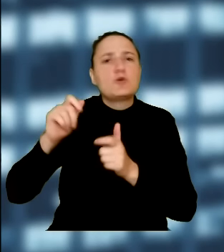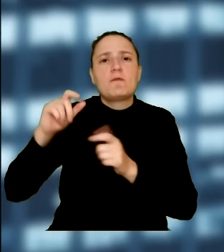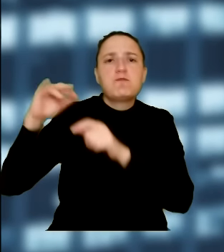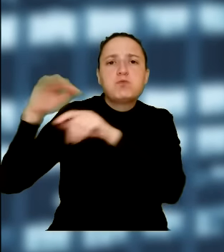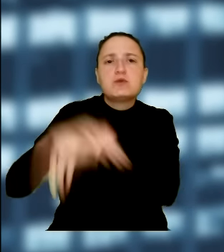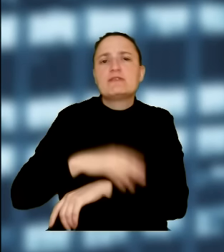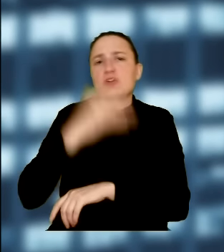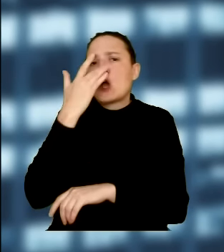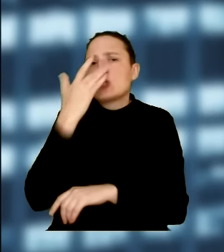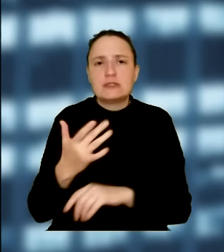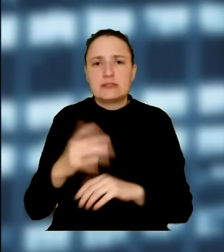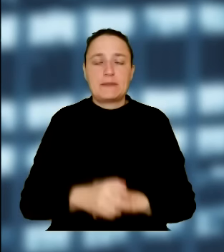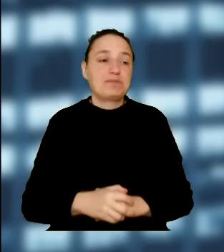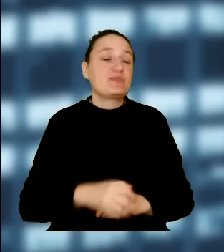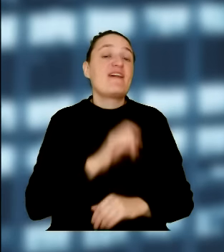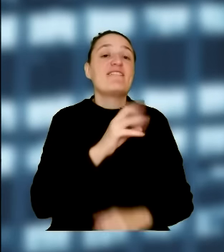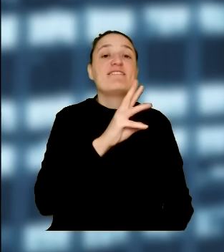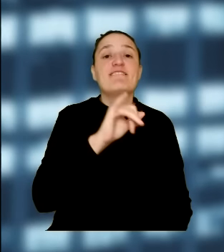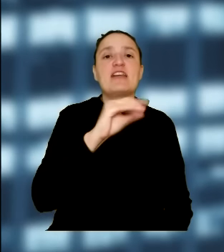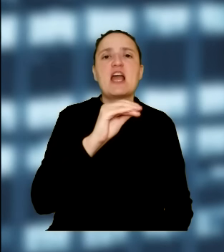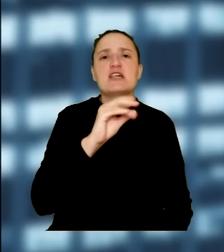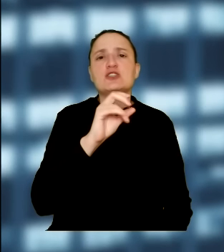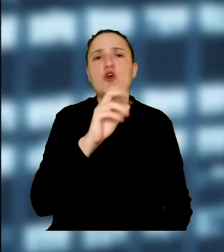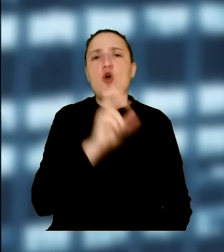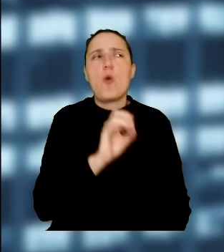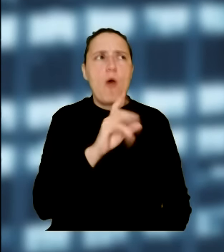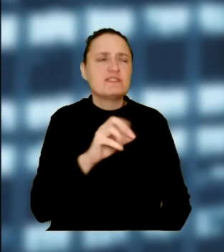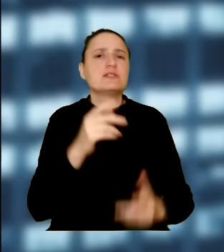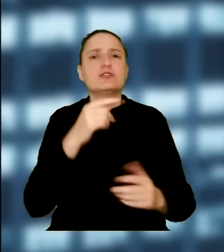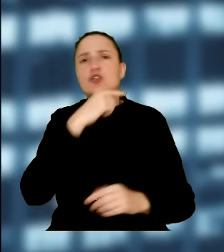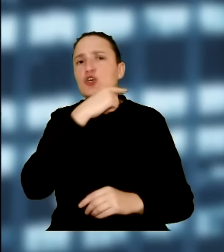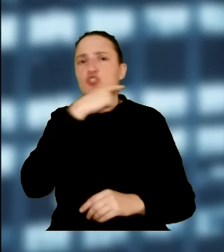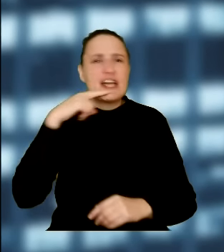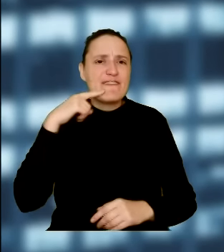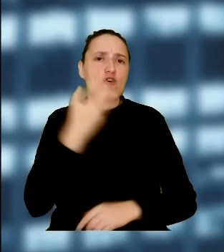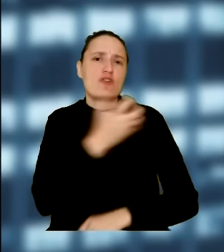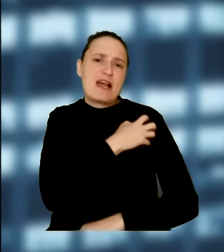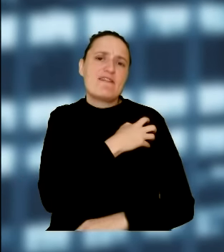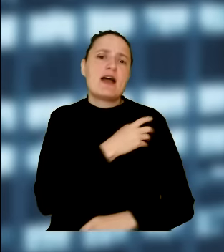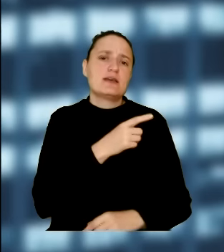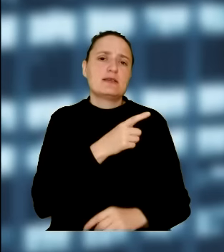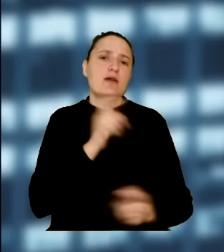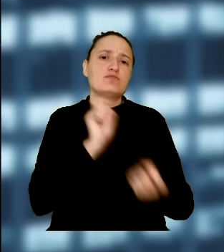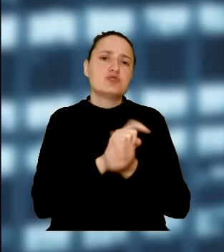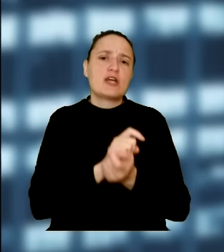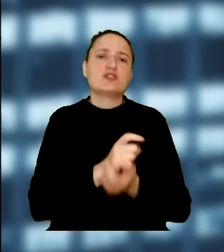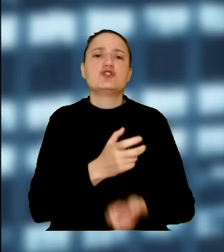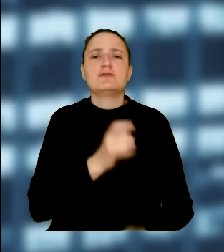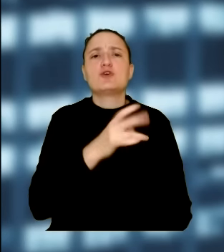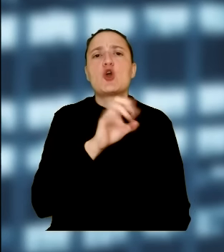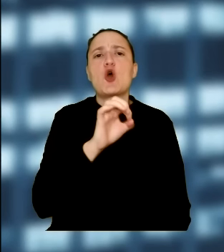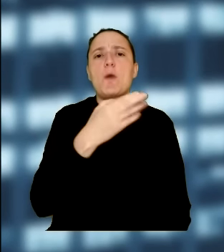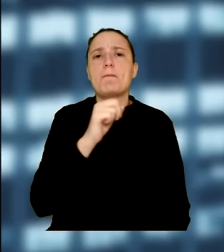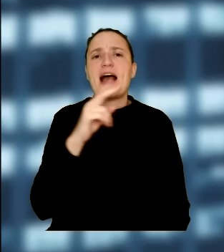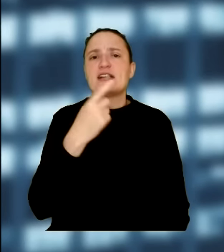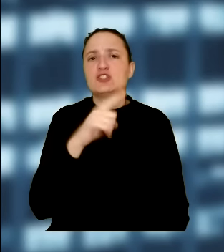Grzegorz Wierzchołowski, Czerwona Gwardia kontra generał, kulisy nagonki na generała Jarosława Gromadzińskiego.